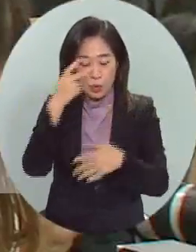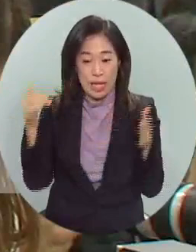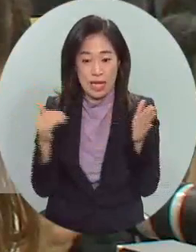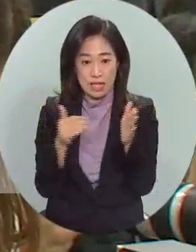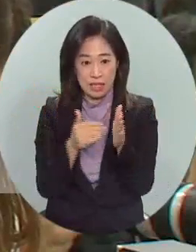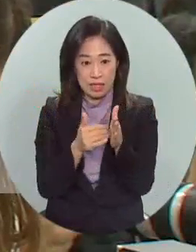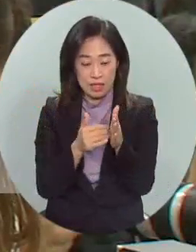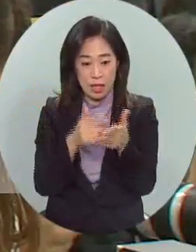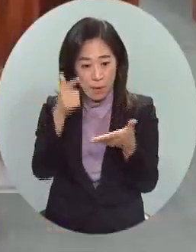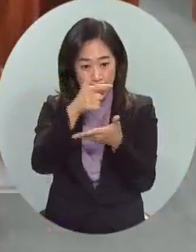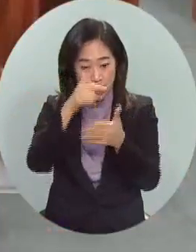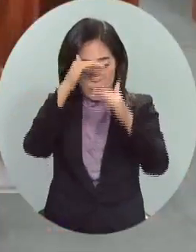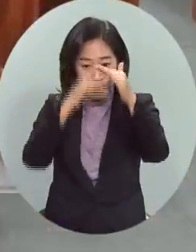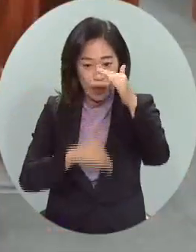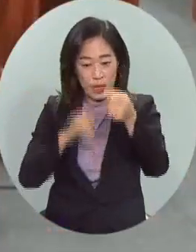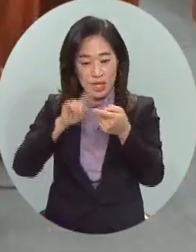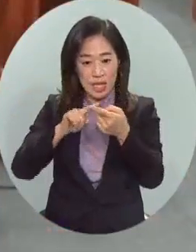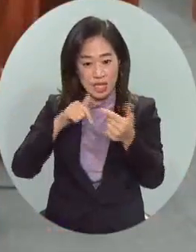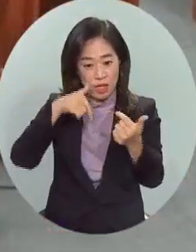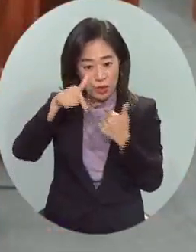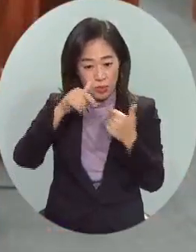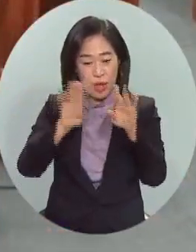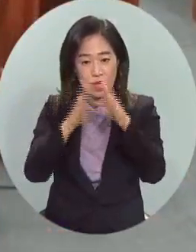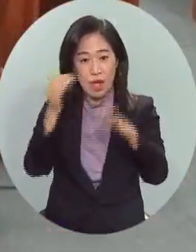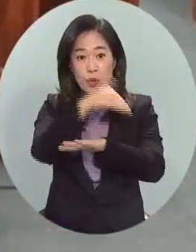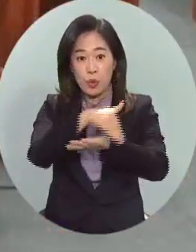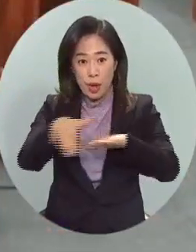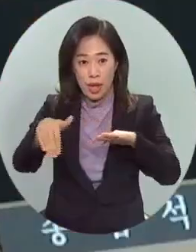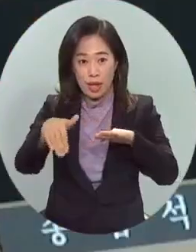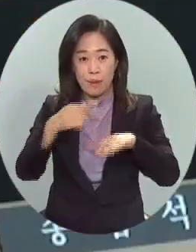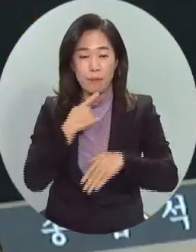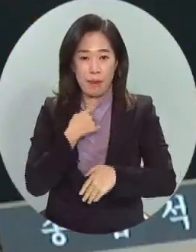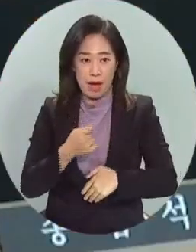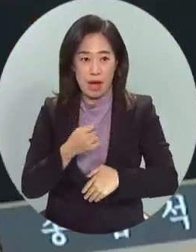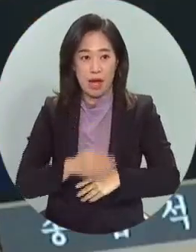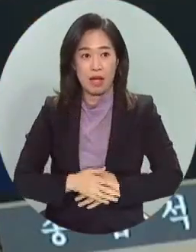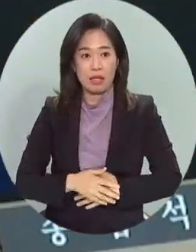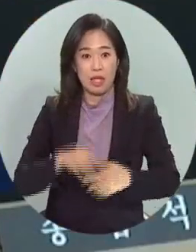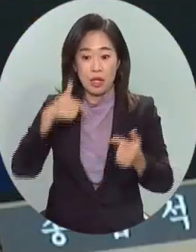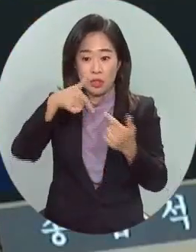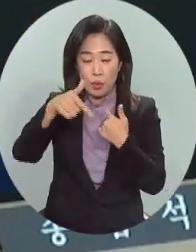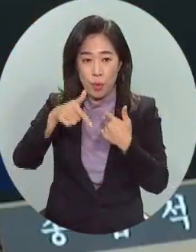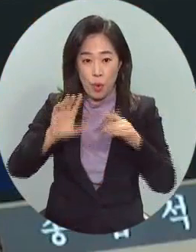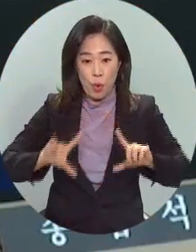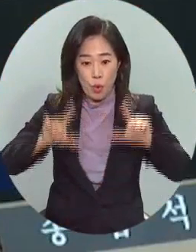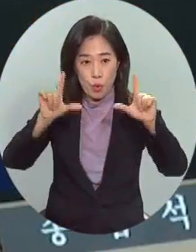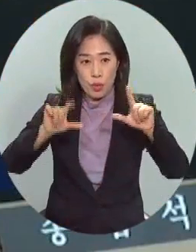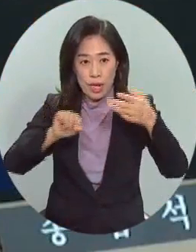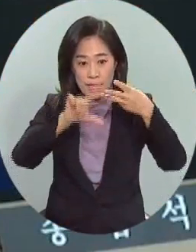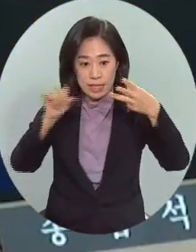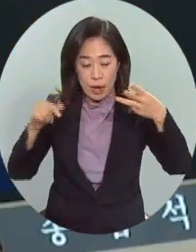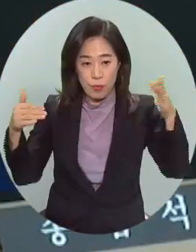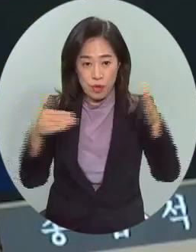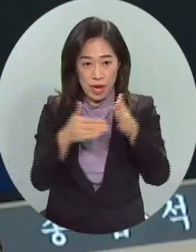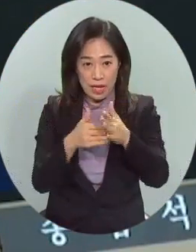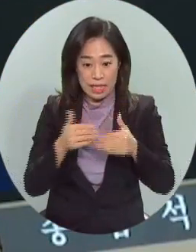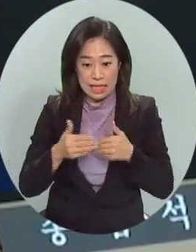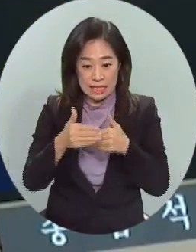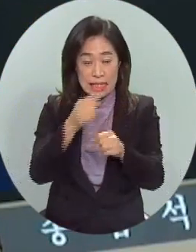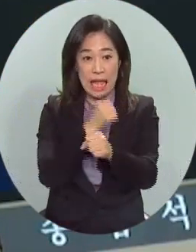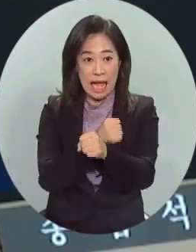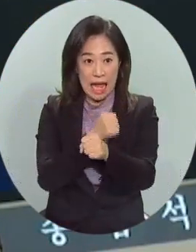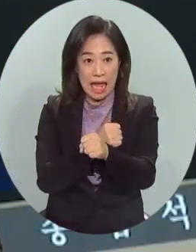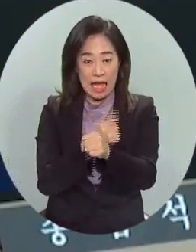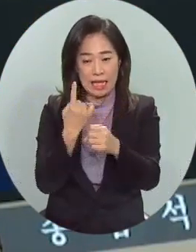발포 경의 등을 규명할 청문회를 열 계획이었습니다 어 청문회를 올 3월까지는 추진하겠다 작년 국정